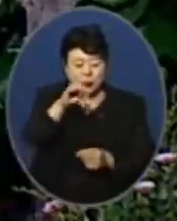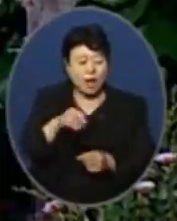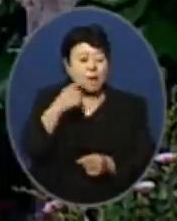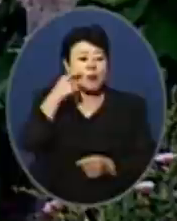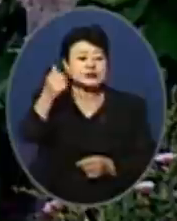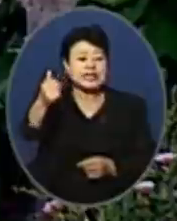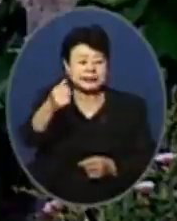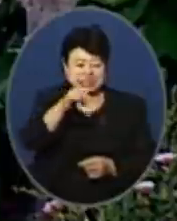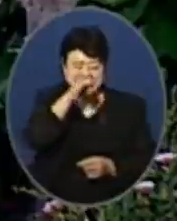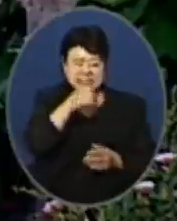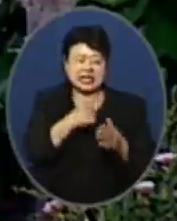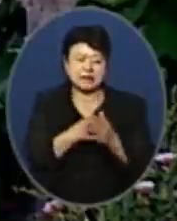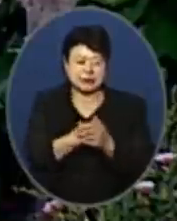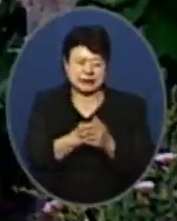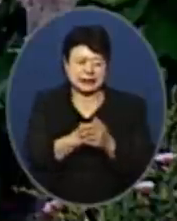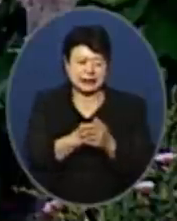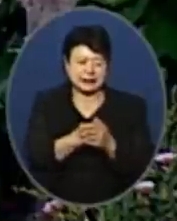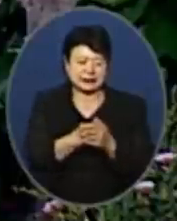목사님이 있었습니다.